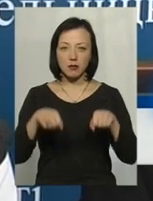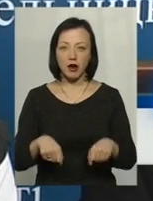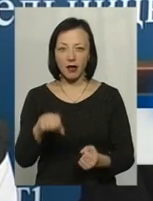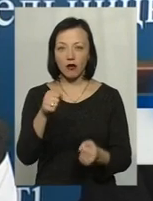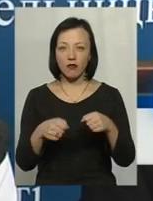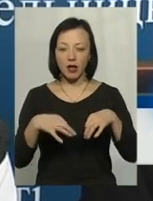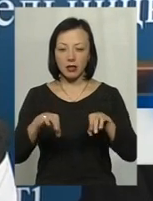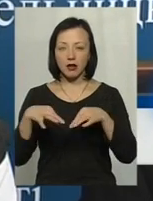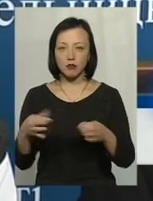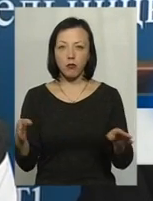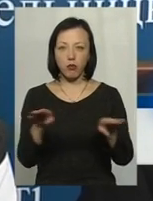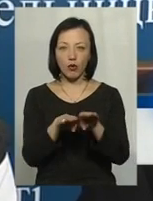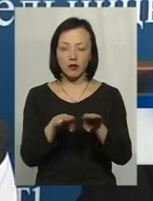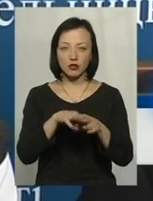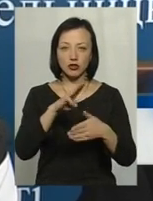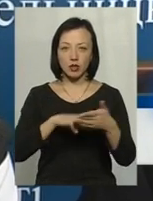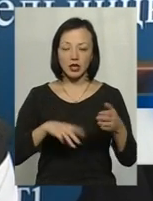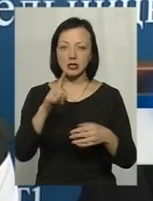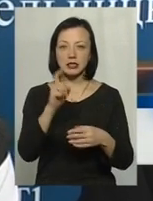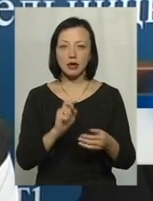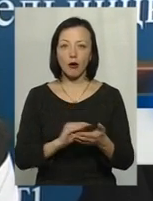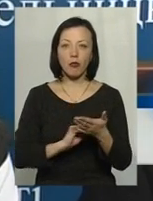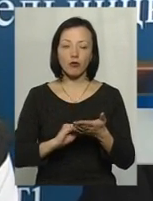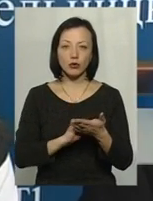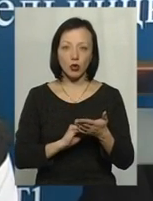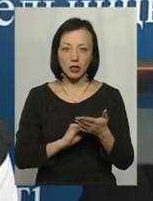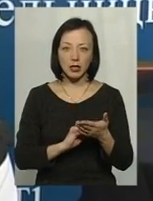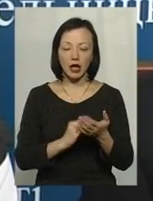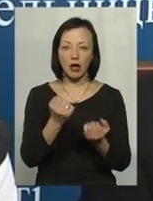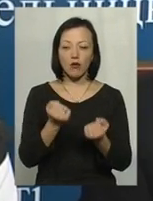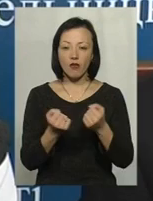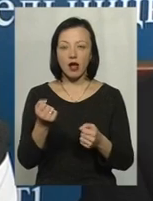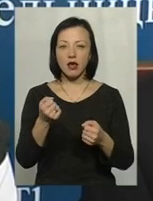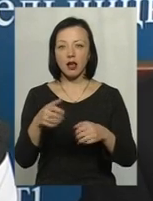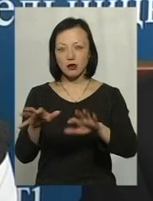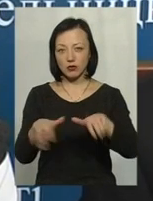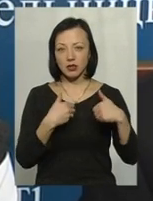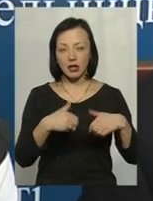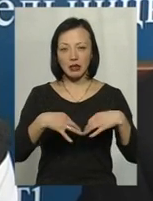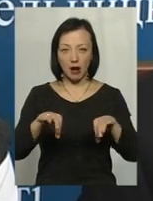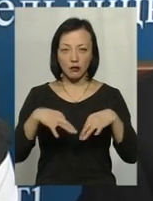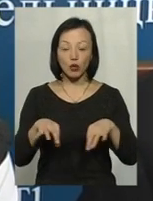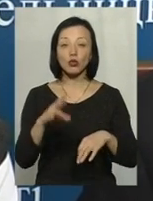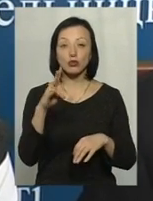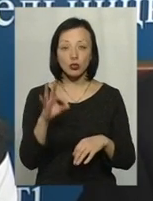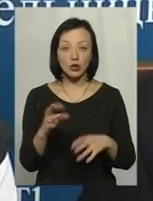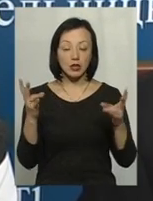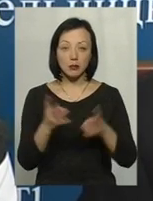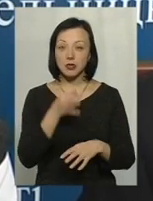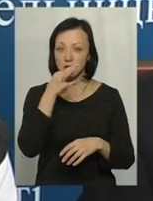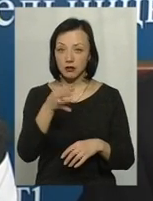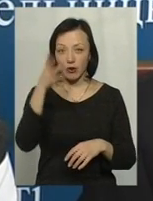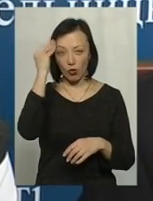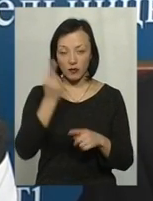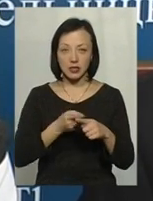засобом порівняно зі штрафом за повторне керування і конфіскація транспортного засобу. Однак, стоїть відмітити, що враховуючи,